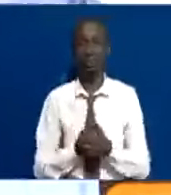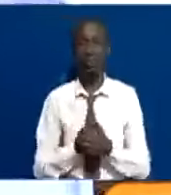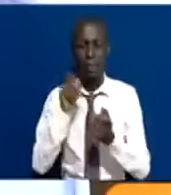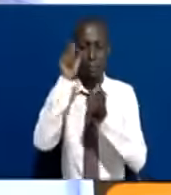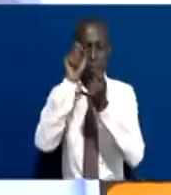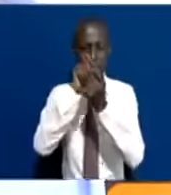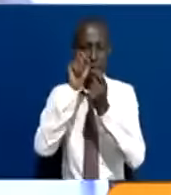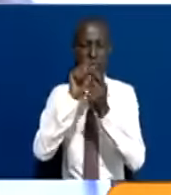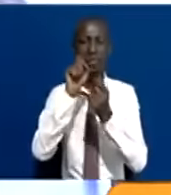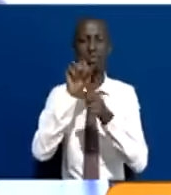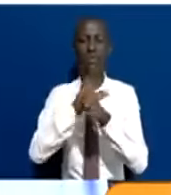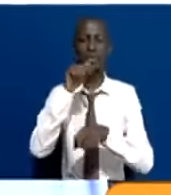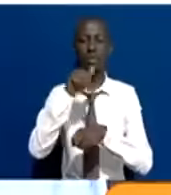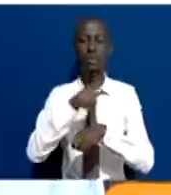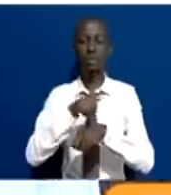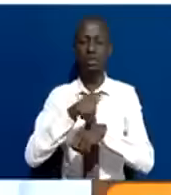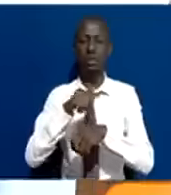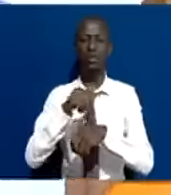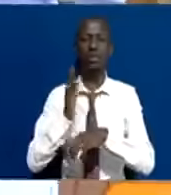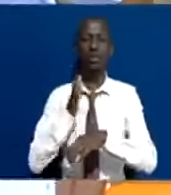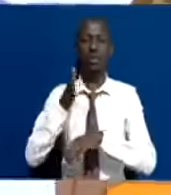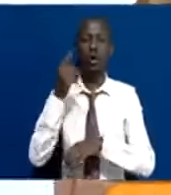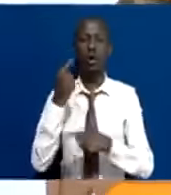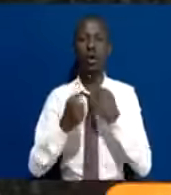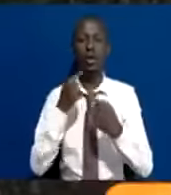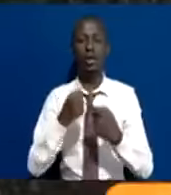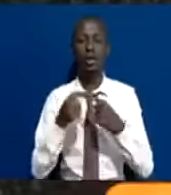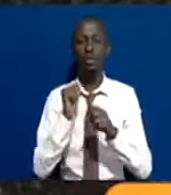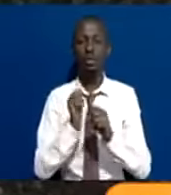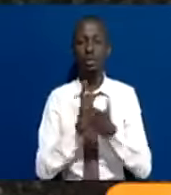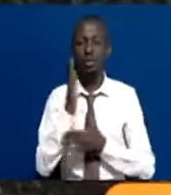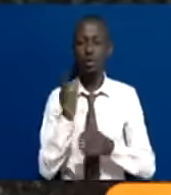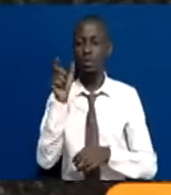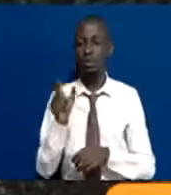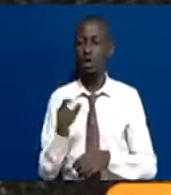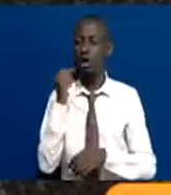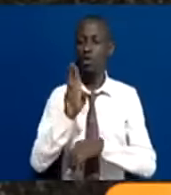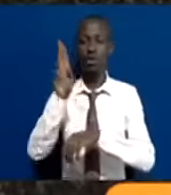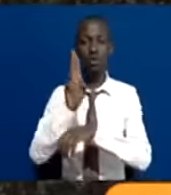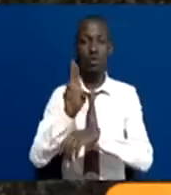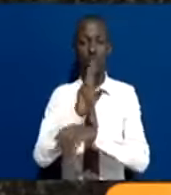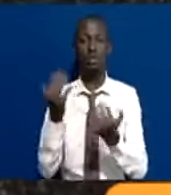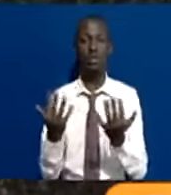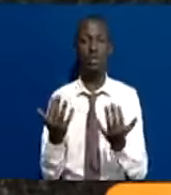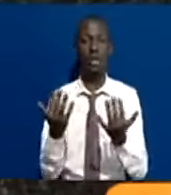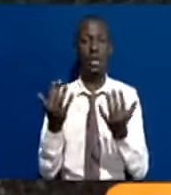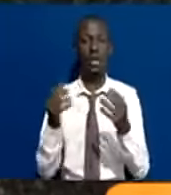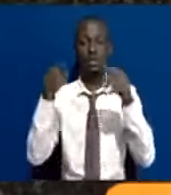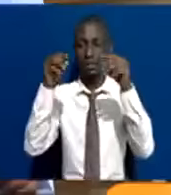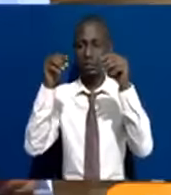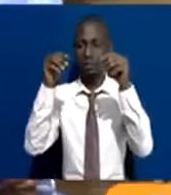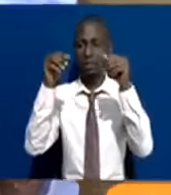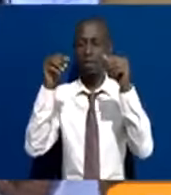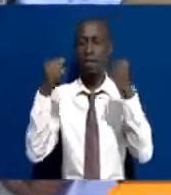kwa mara kwa zaidi ya mwaka mmoja kuhakikisha kuwa mwanadamu anayetumia unga wa nyasi hapati madhara